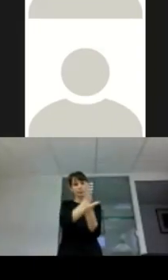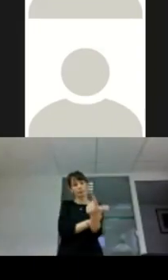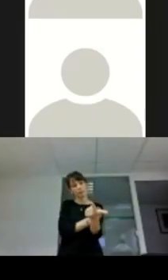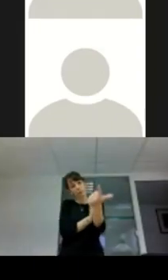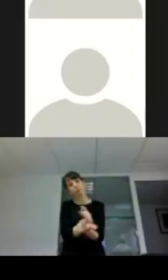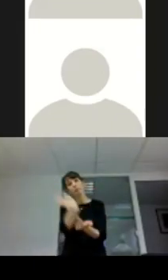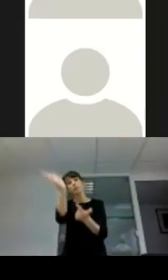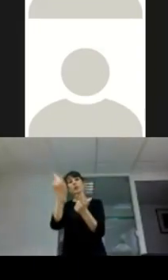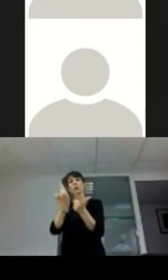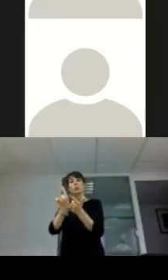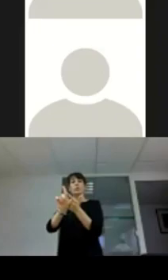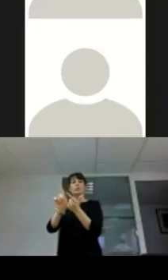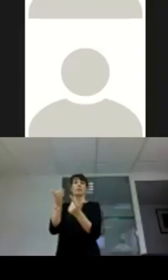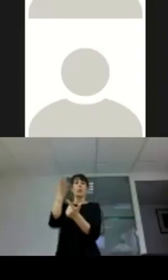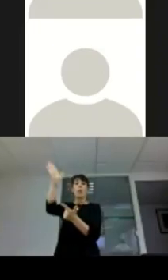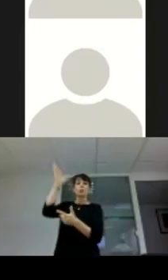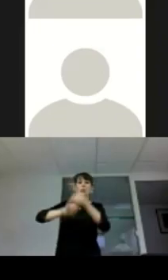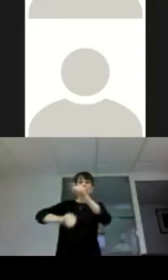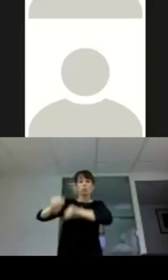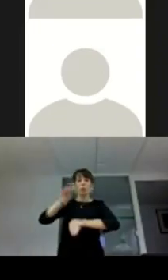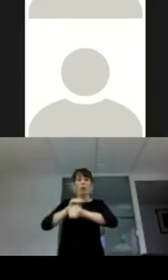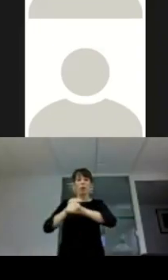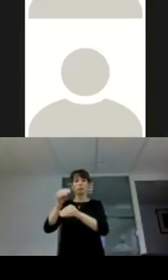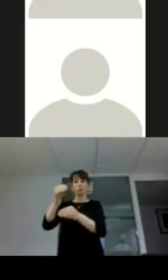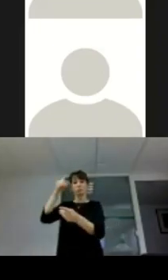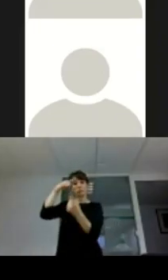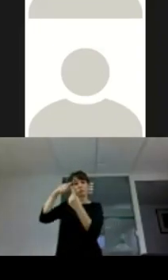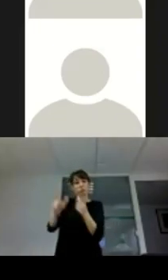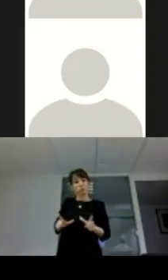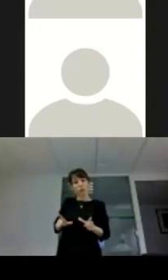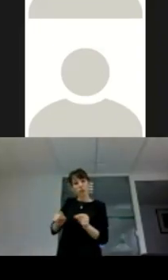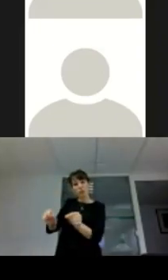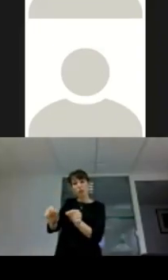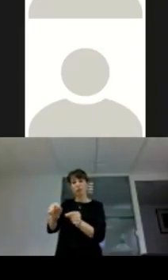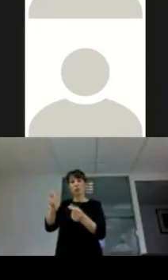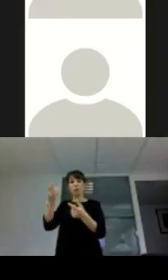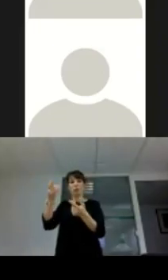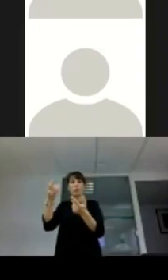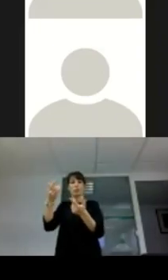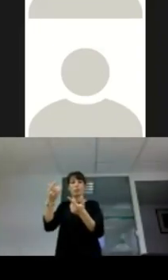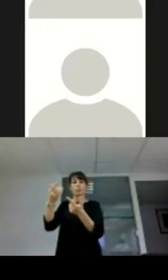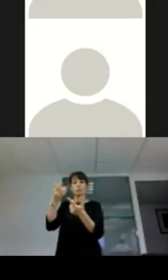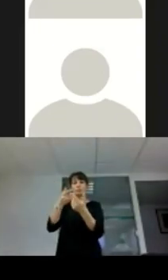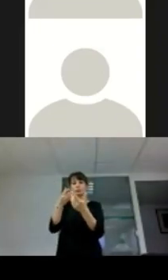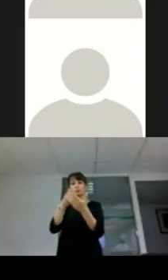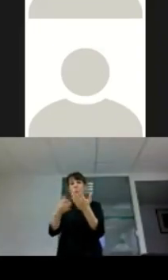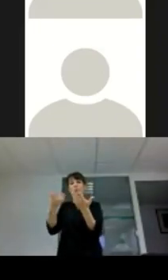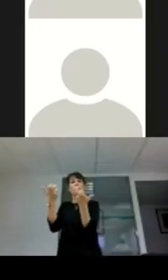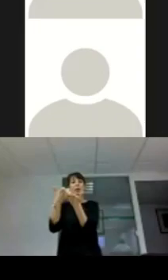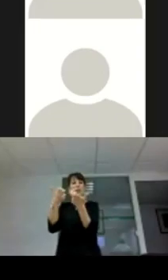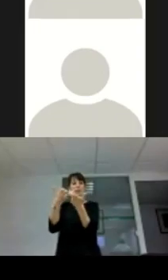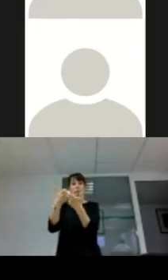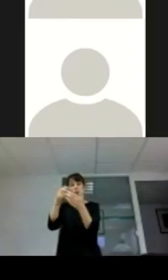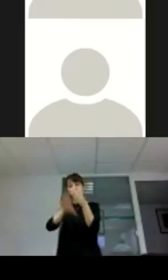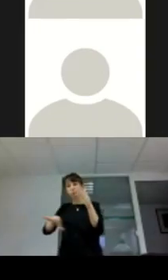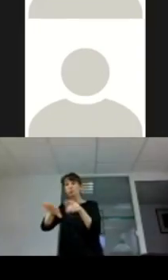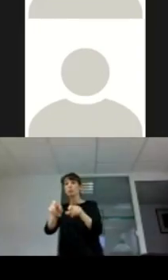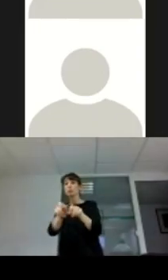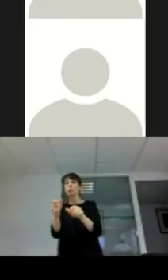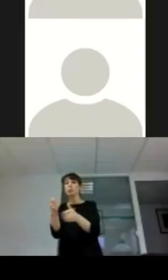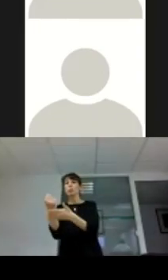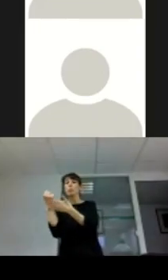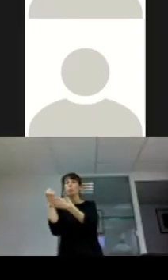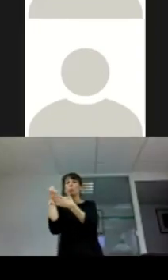personnelle, voire professionnelle. À côté de ce socle gravitent d'autres soins oncologiques de